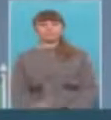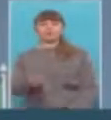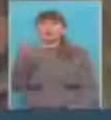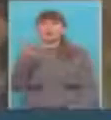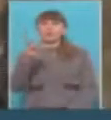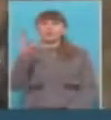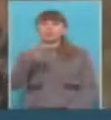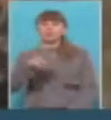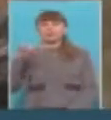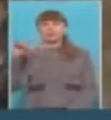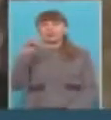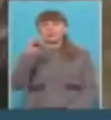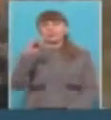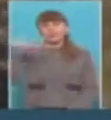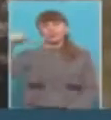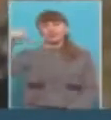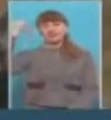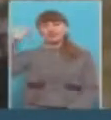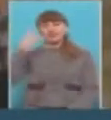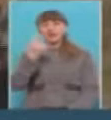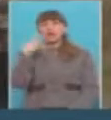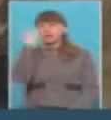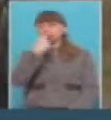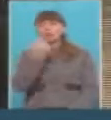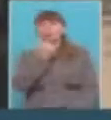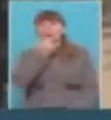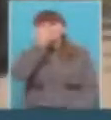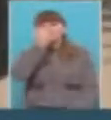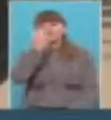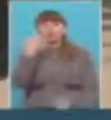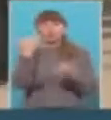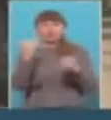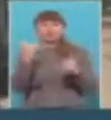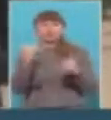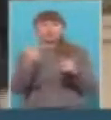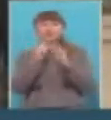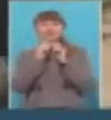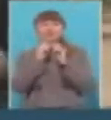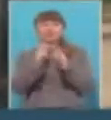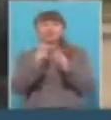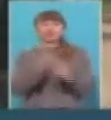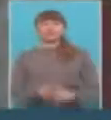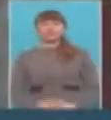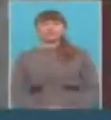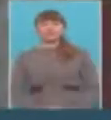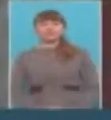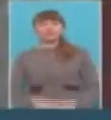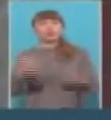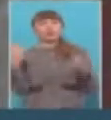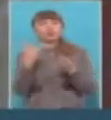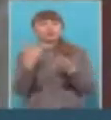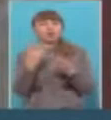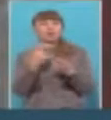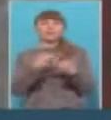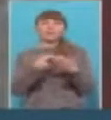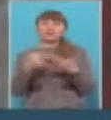түсті. Мәселен, мегаполисте 2020 жылға дейінгі жастардың жол картасы іске асып жатыр. Ал Алматы жастары қалалық тұрғын үй бағдарламасы арқылы